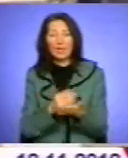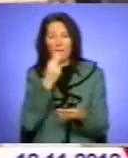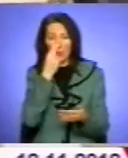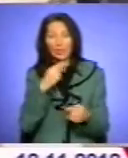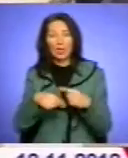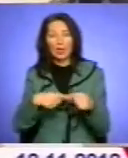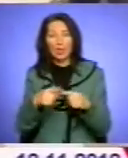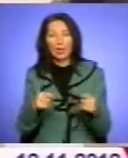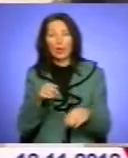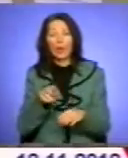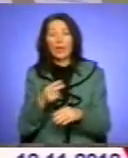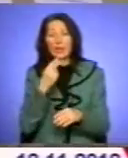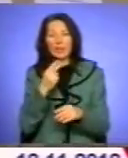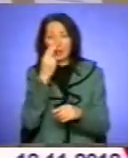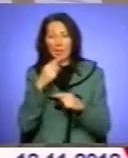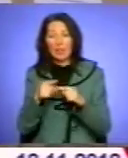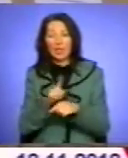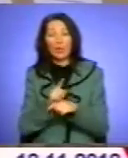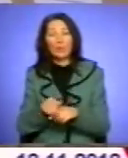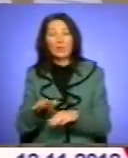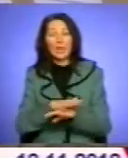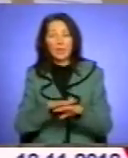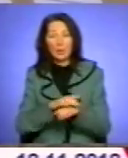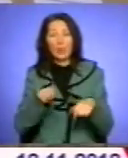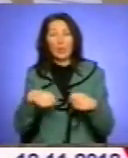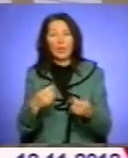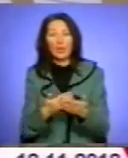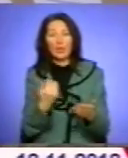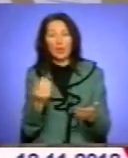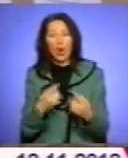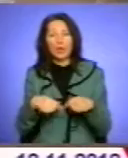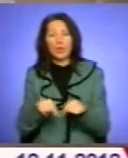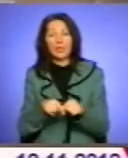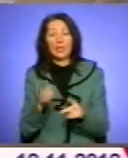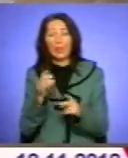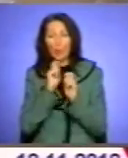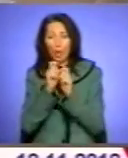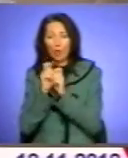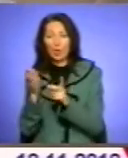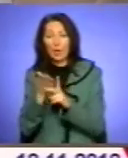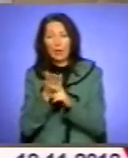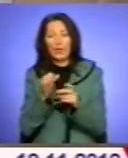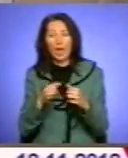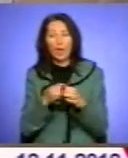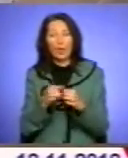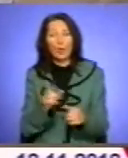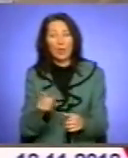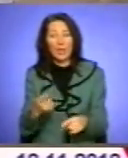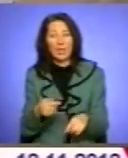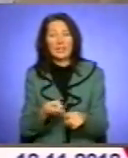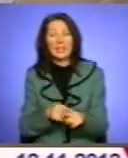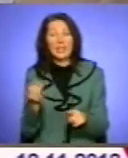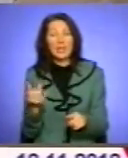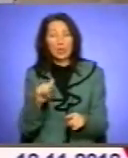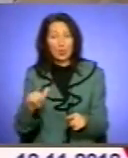традицією тернопільських ярмарків передавати від його організаторів подарунки пільговим категоріям громадян. Цієї суботи такі гостинці отримали